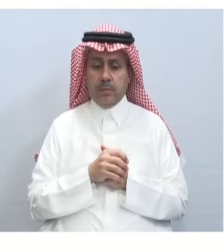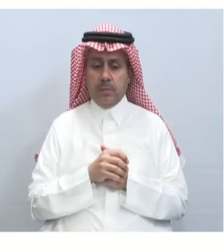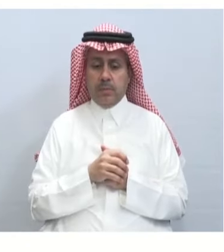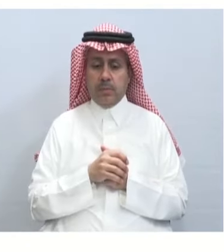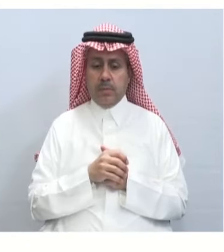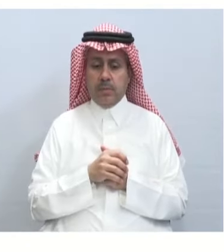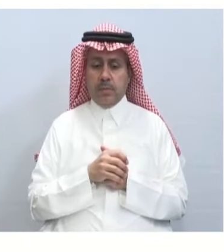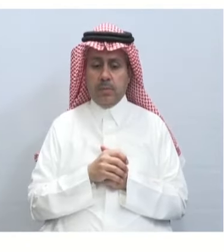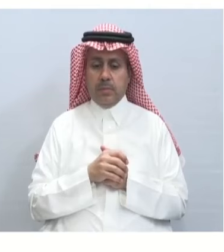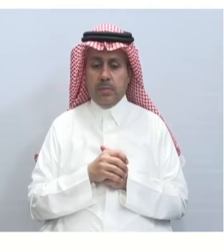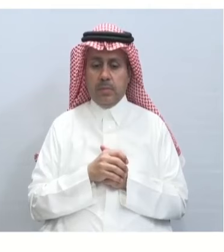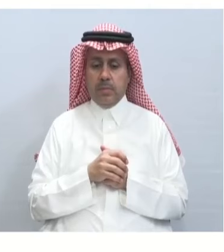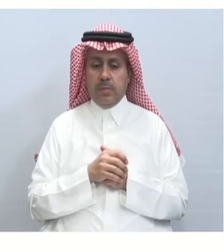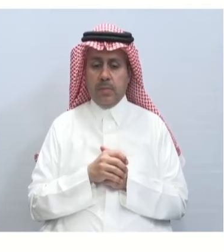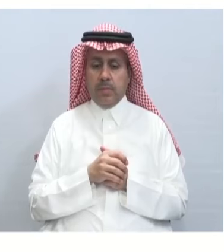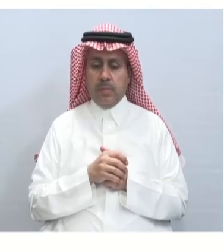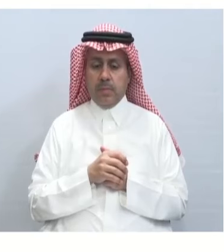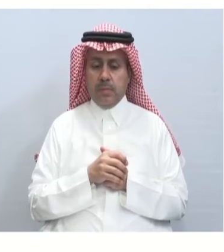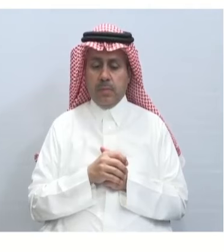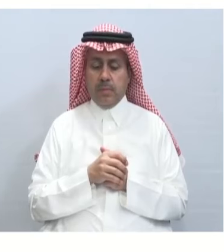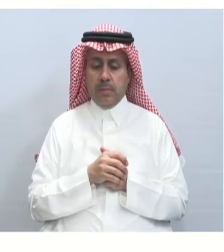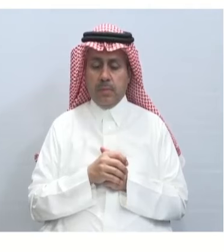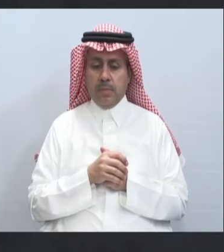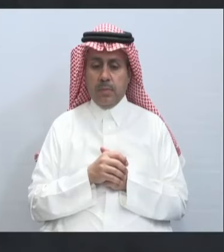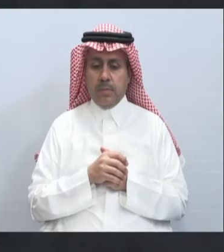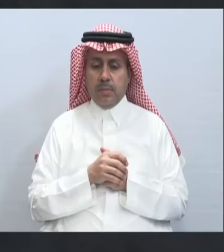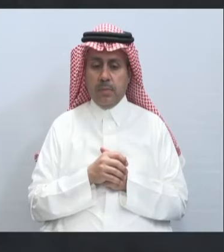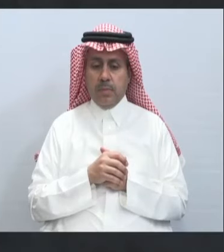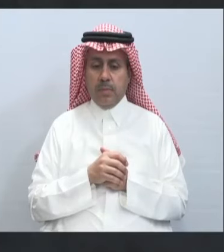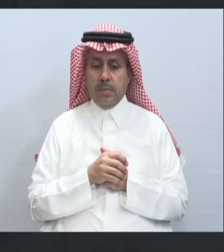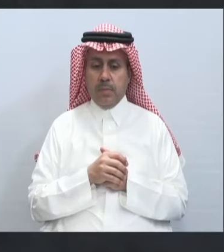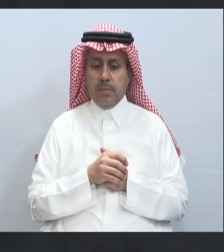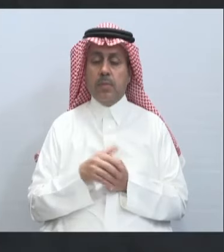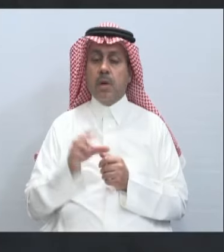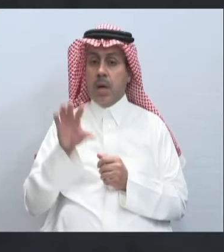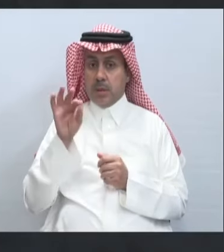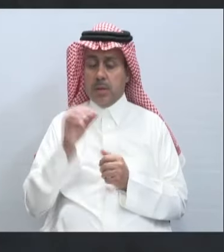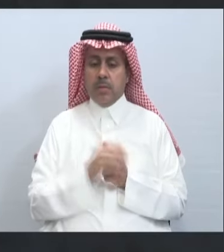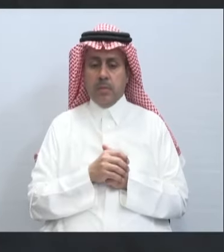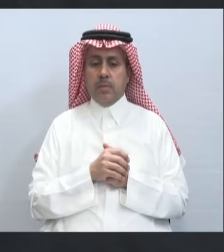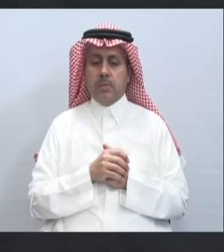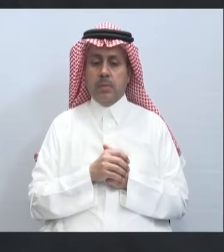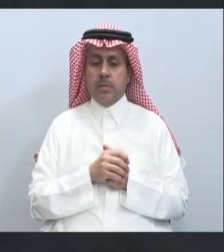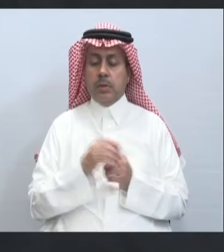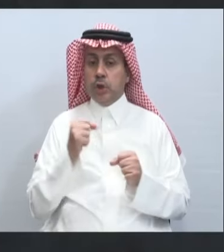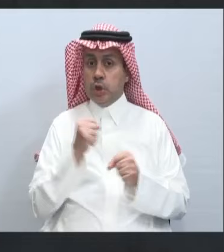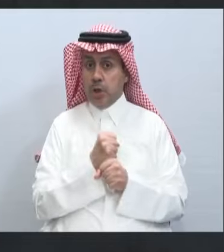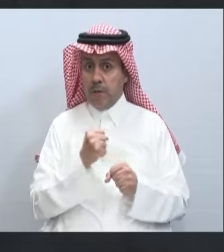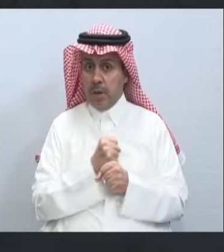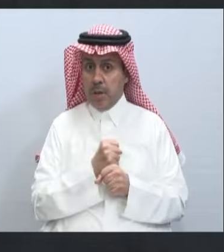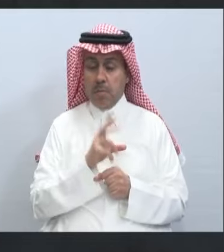استحاضه طيب اذا كان استحاضه ماذا تفعل احسنتم تفعل كما قلنا